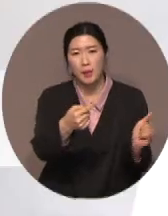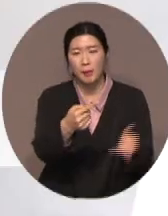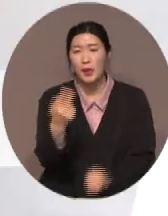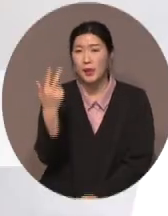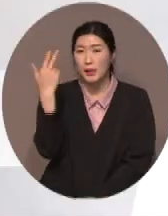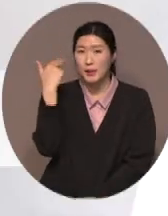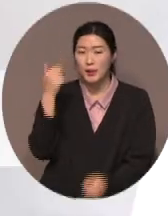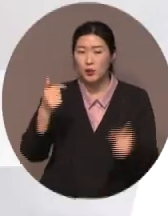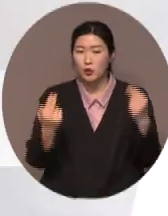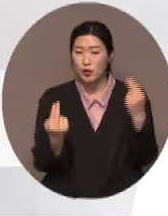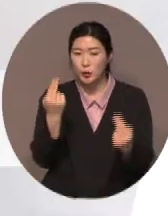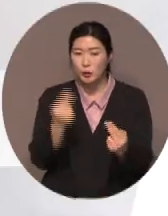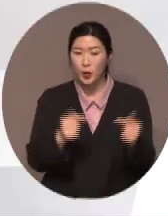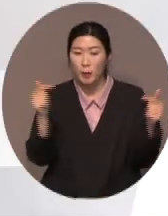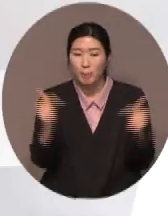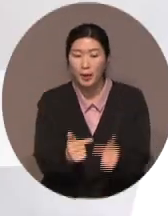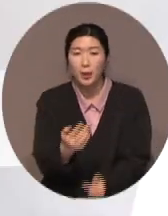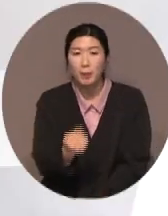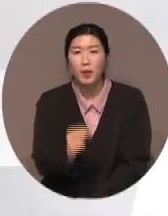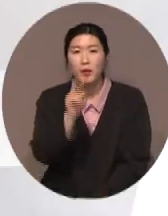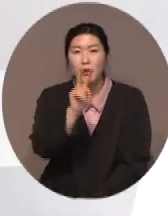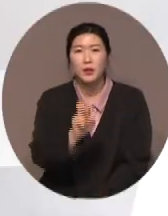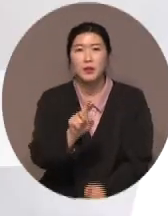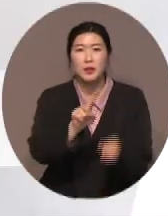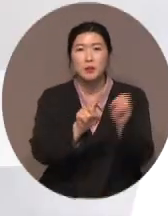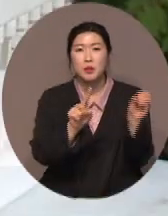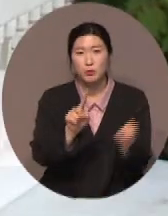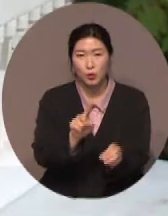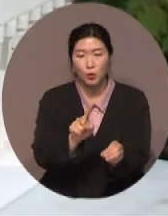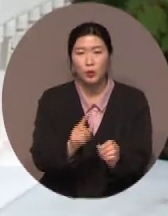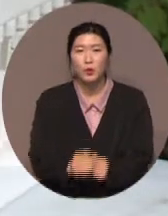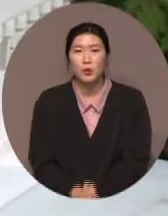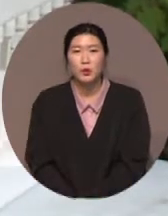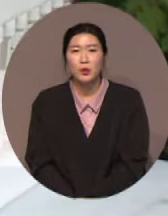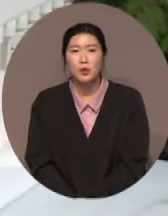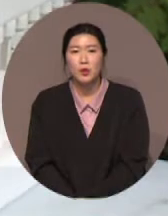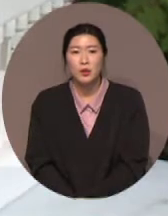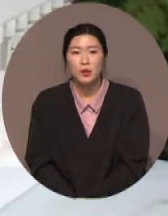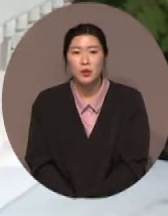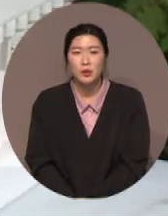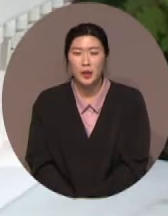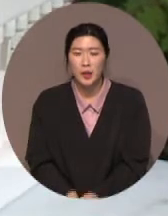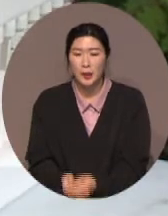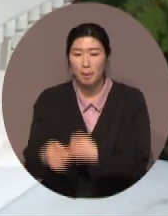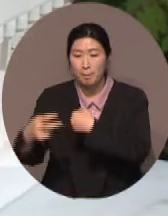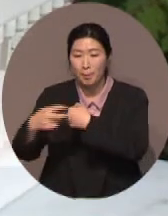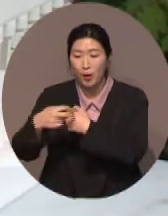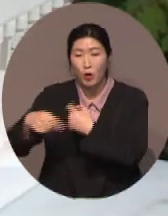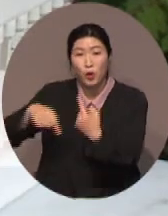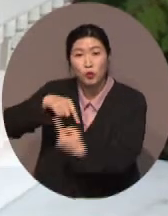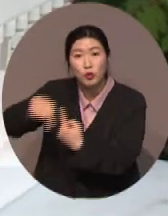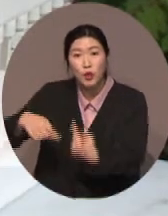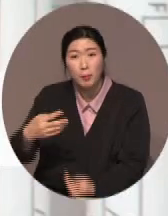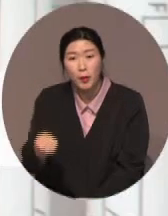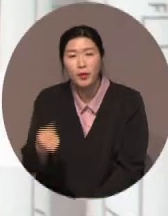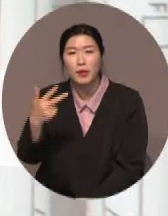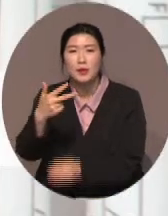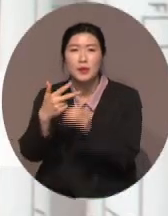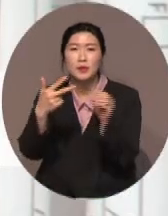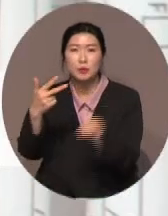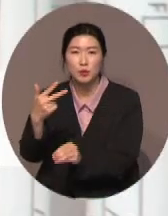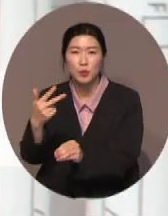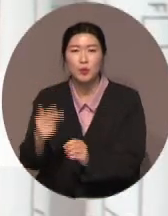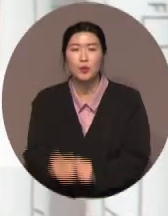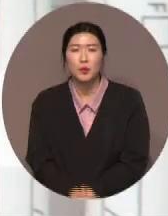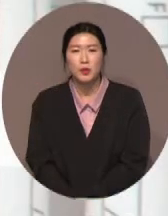하루핑교 확진자 수는 지난주보다 21.9% 감소한 가운데 감염병 전담 병사는 7.3%가 가동